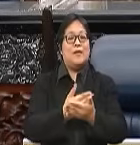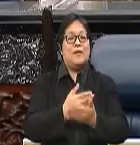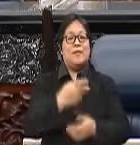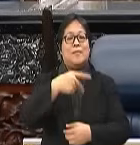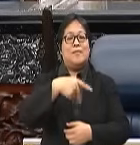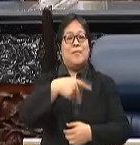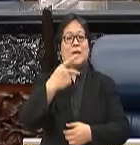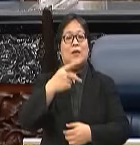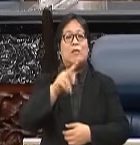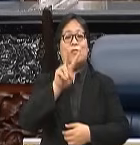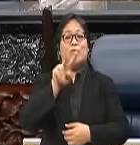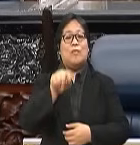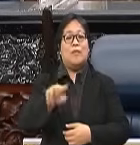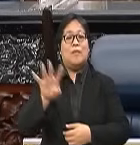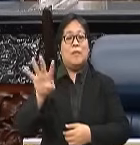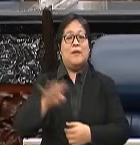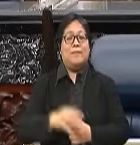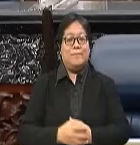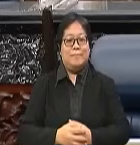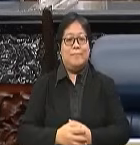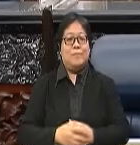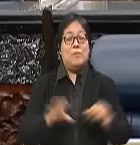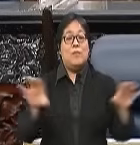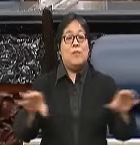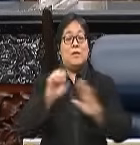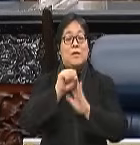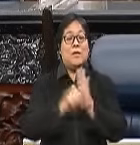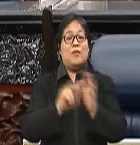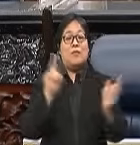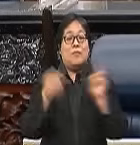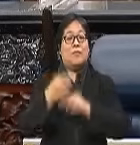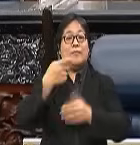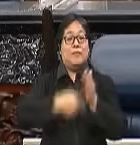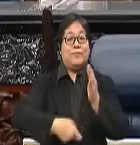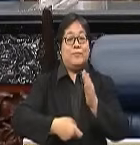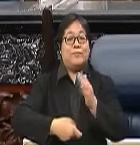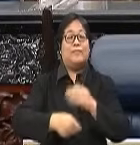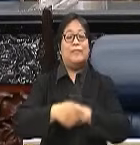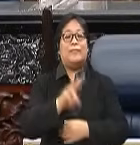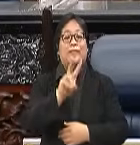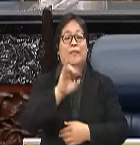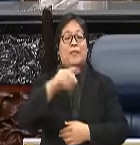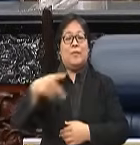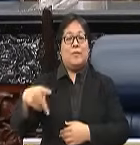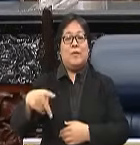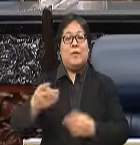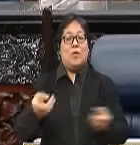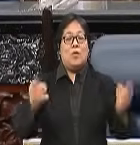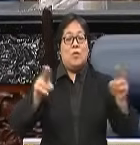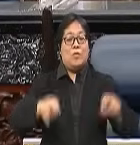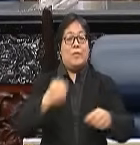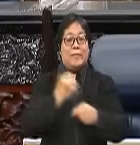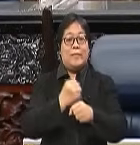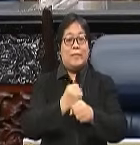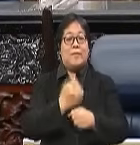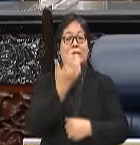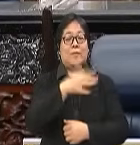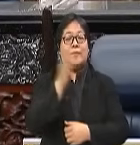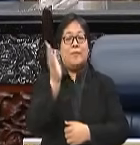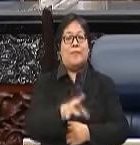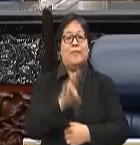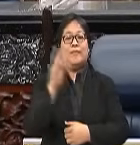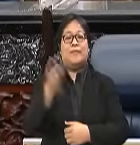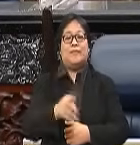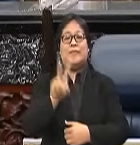Pique 2014 Anas sarat perubahan harga ataupun beresin prize di dalam kontrak kerja pada 15